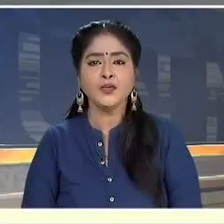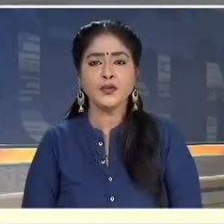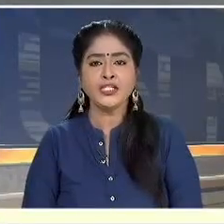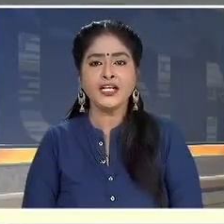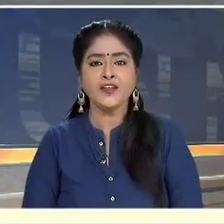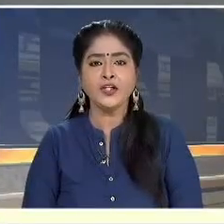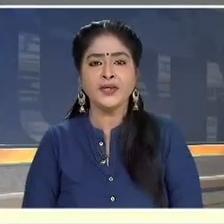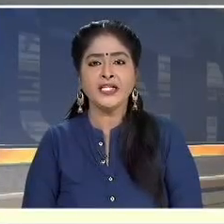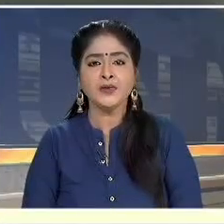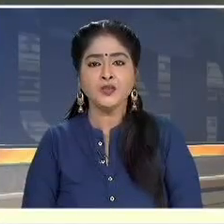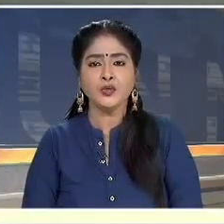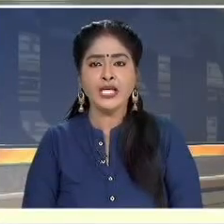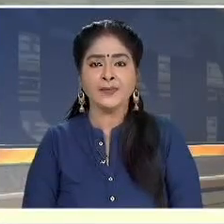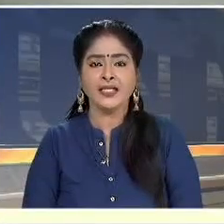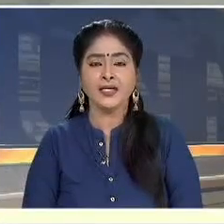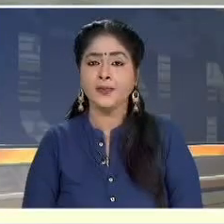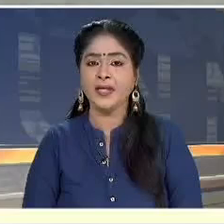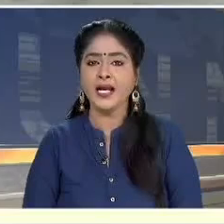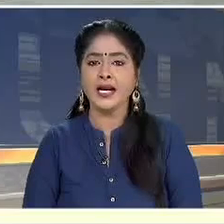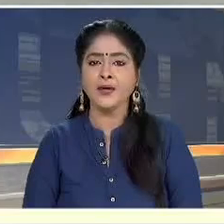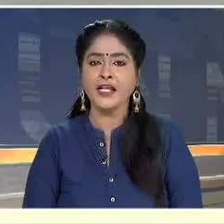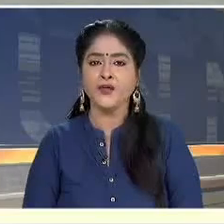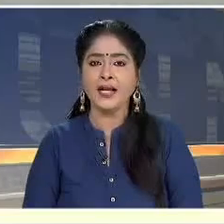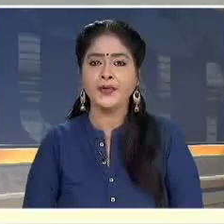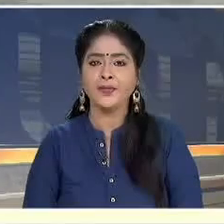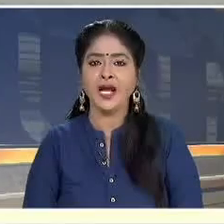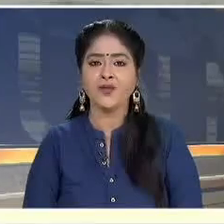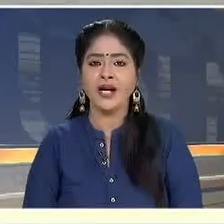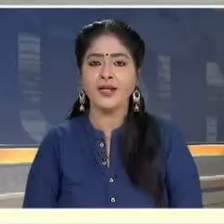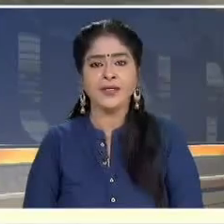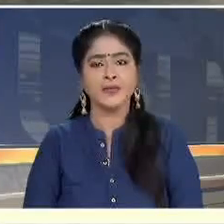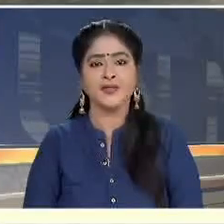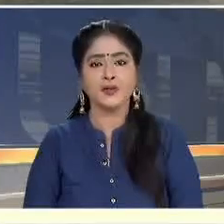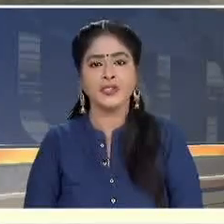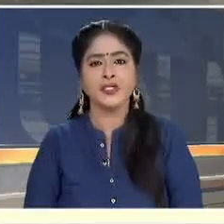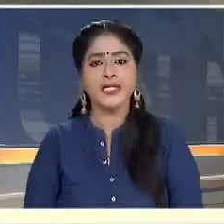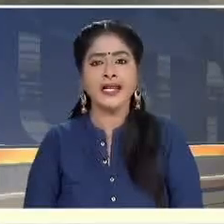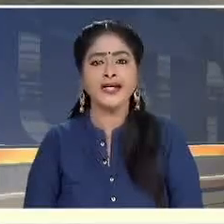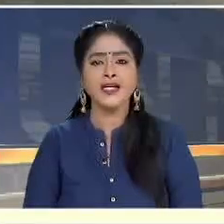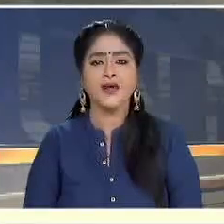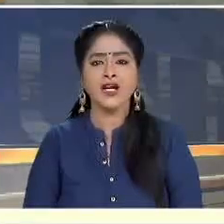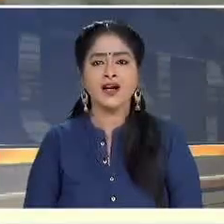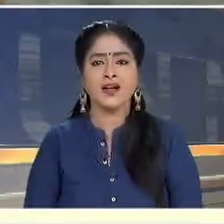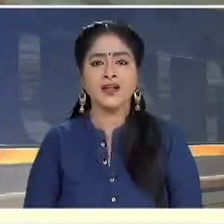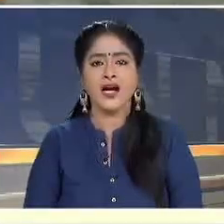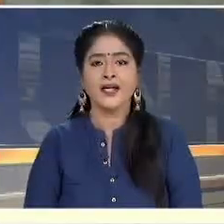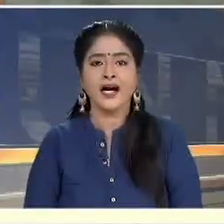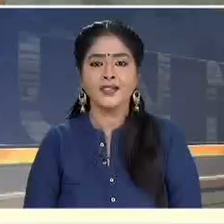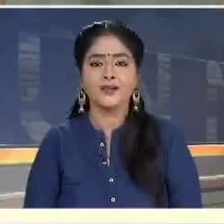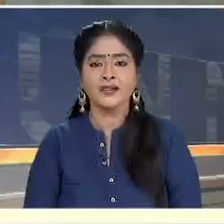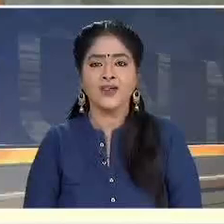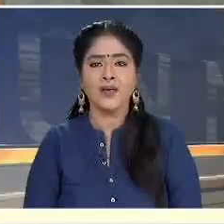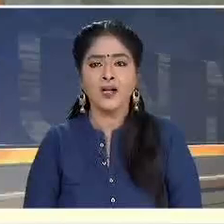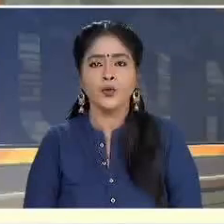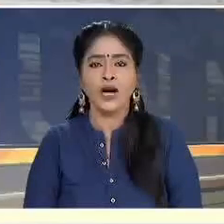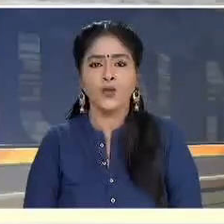தமிழ்நாடு மற்றும் புதுச்சேரியில் வரும் 2 மற்றும் 3 தேதிகளில் மிக கனமழைக்கு வாய்ப்பு இருப்பதாக வானிலை மையம் தெரிவித்துள்ளது. தென்கிழக்கு வங்கக்கடலில் நாளை